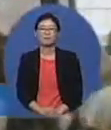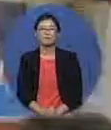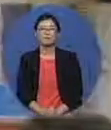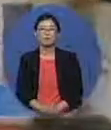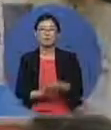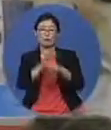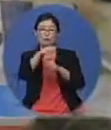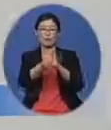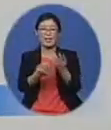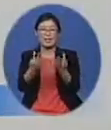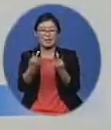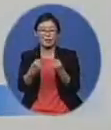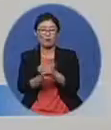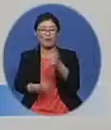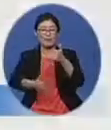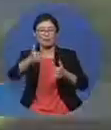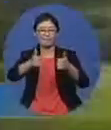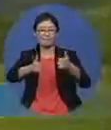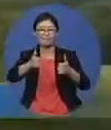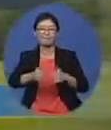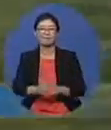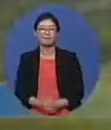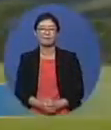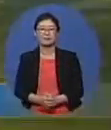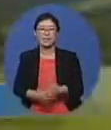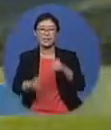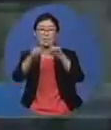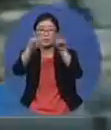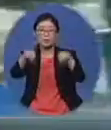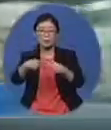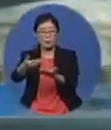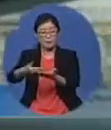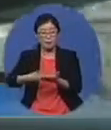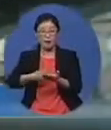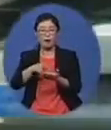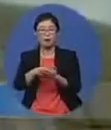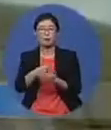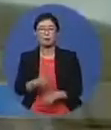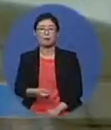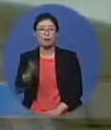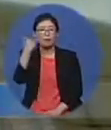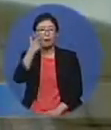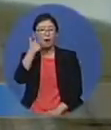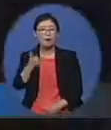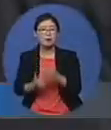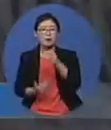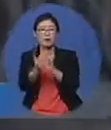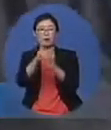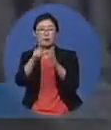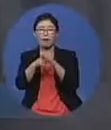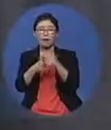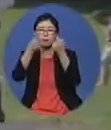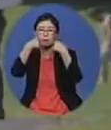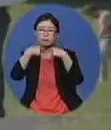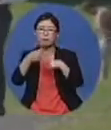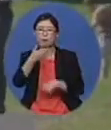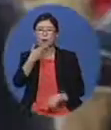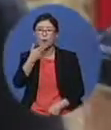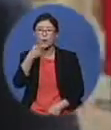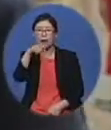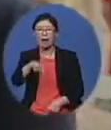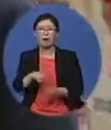국제 수학 올림피아드 대회 날 시험지를 받아든 네이드는 아버지의 사고에도 흘리지 않았던 눈물을 왈칵